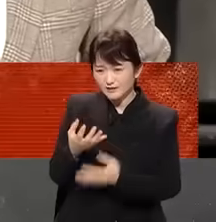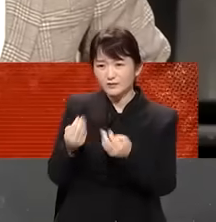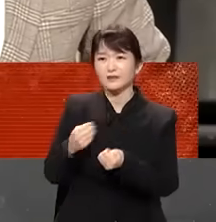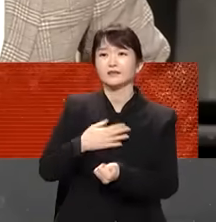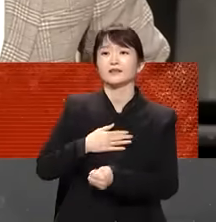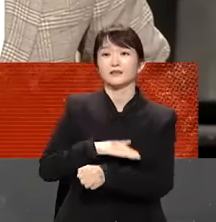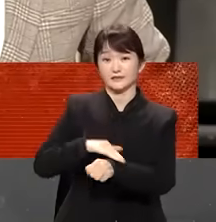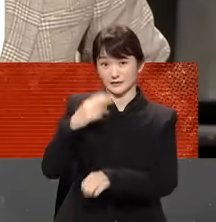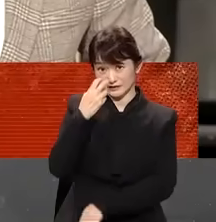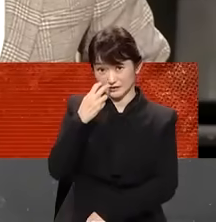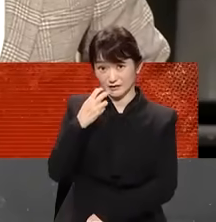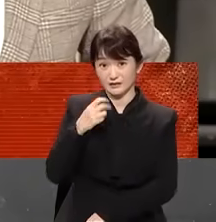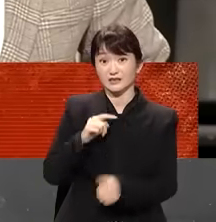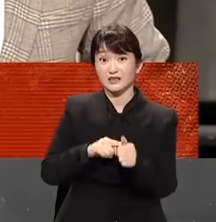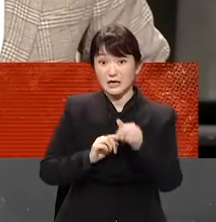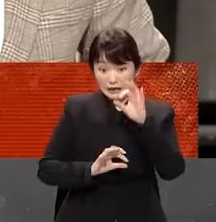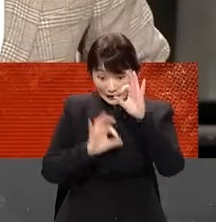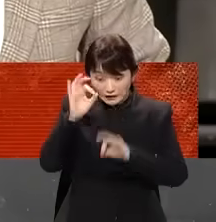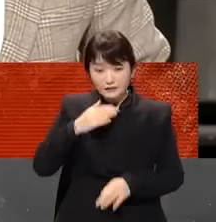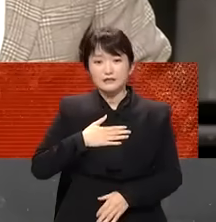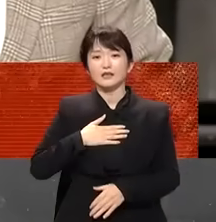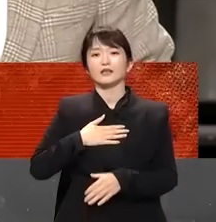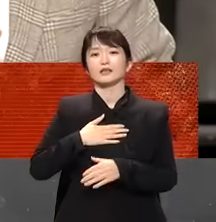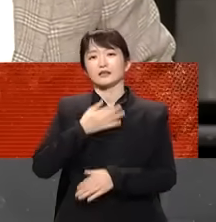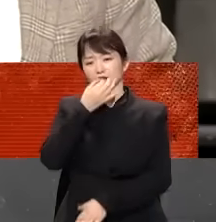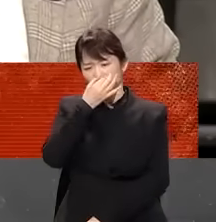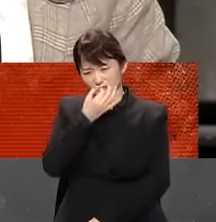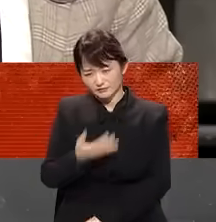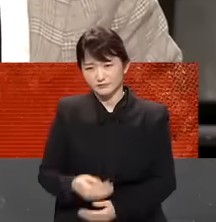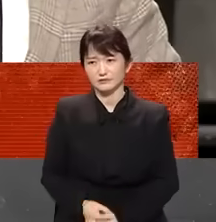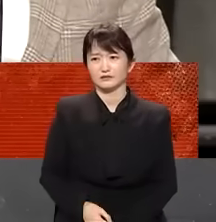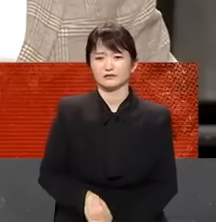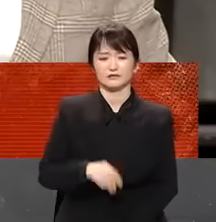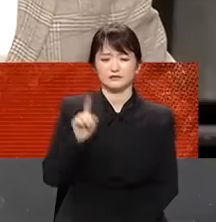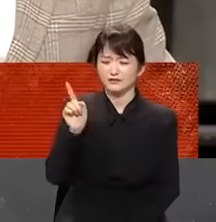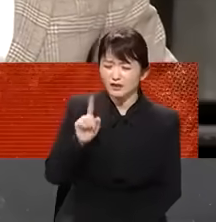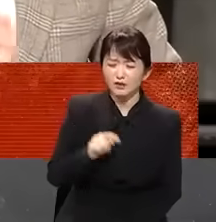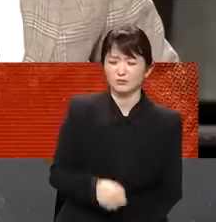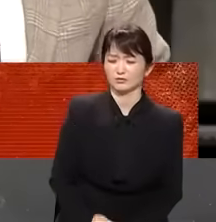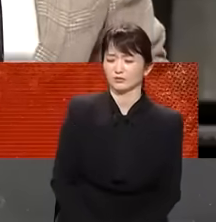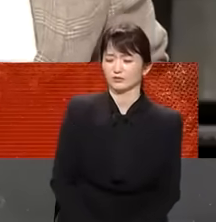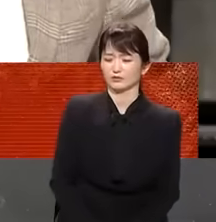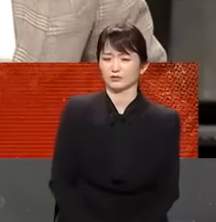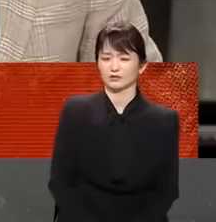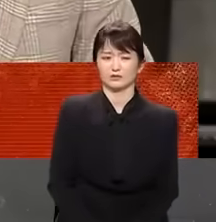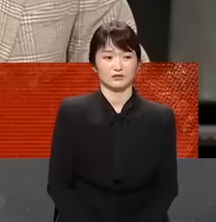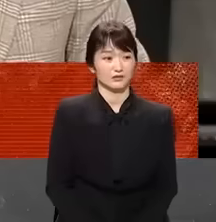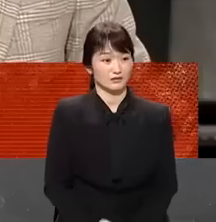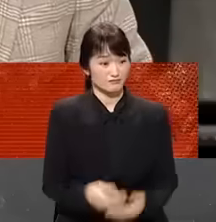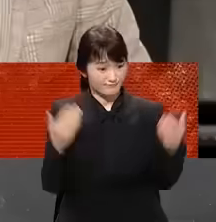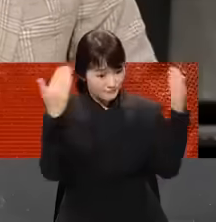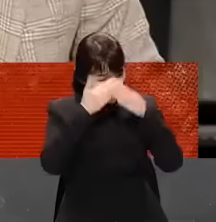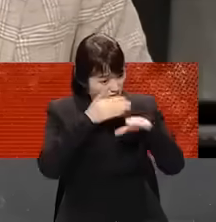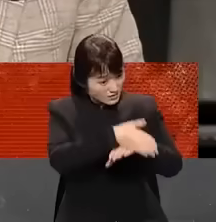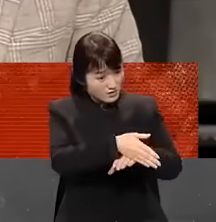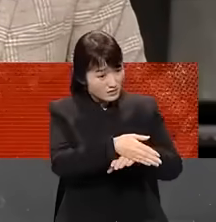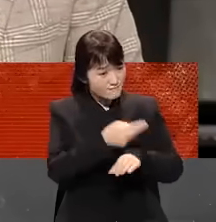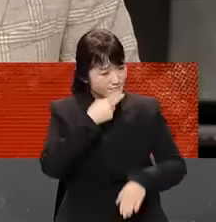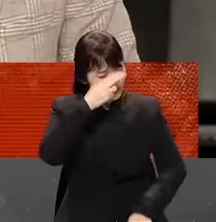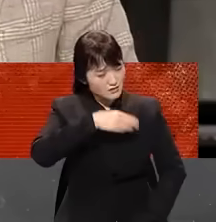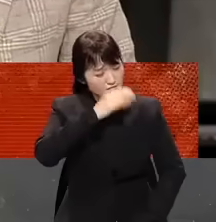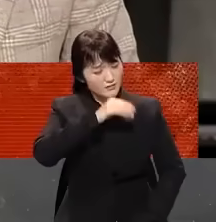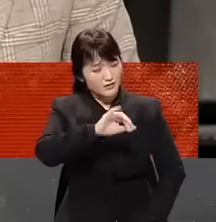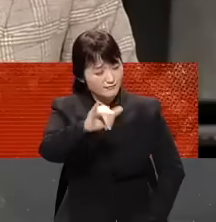봐 줘야 돼 걔가 실수하면 내가 고생한다 아이고 아무리 그래도 그렇지 지금이 늦은 시간에 아 술 먹고